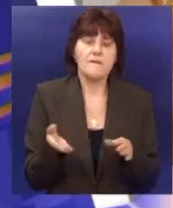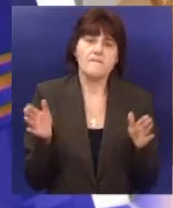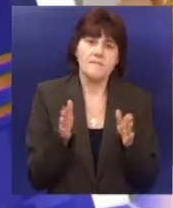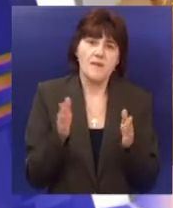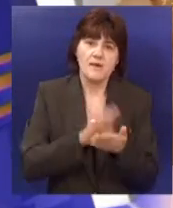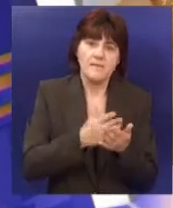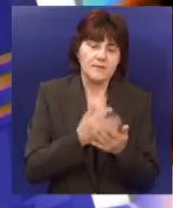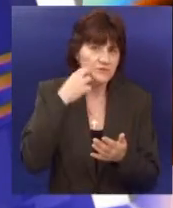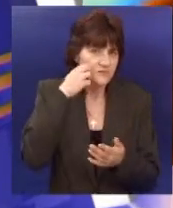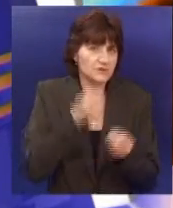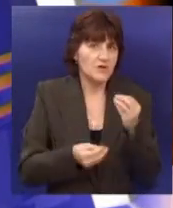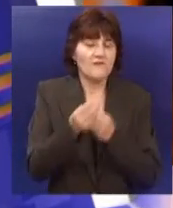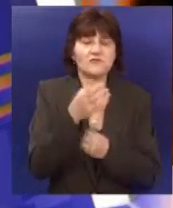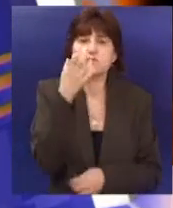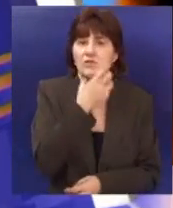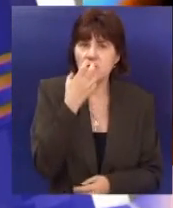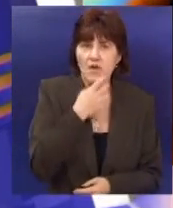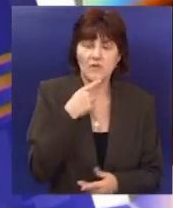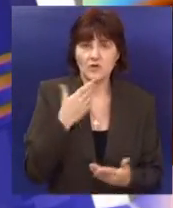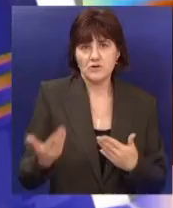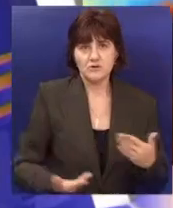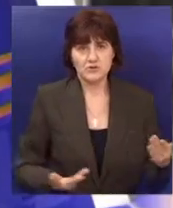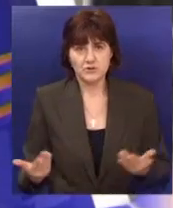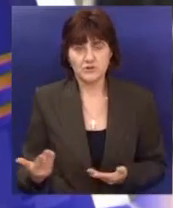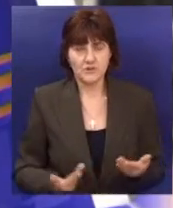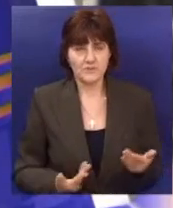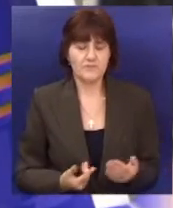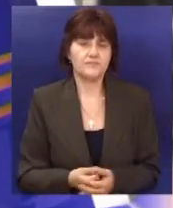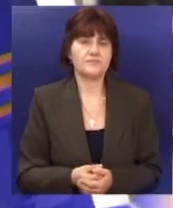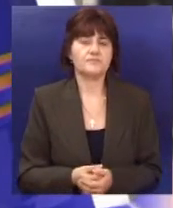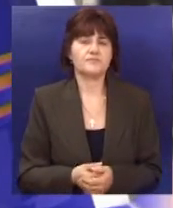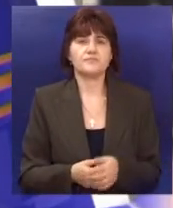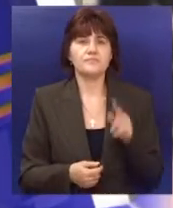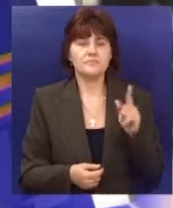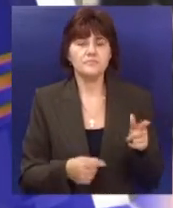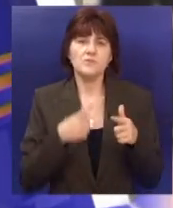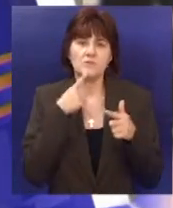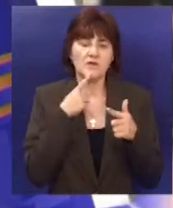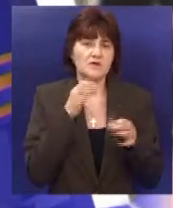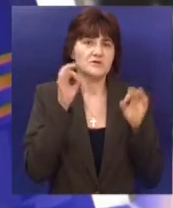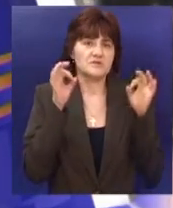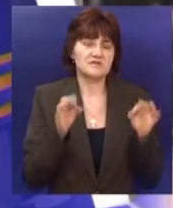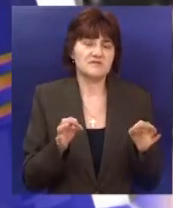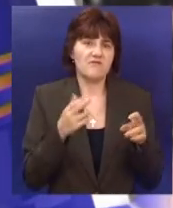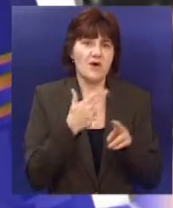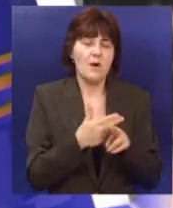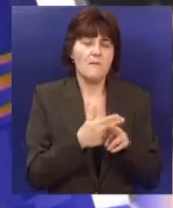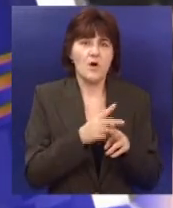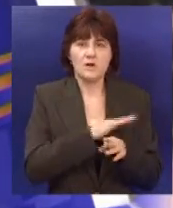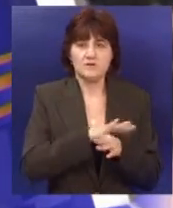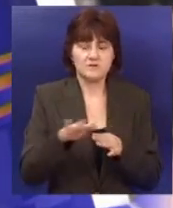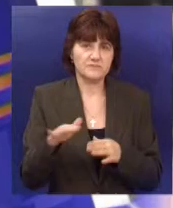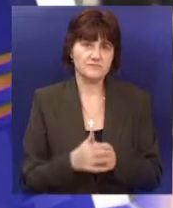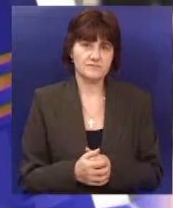pečenja, više jabuka, malo manje stresa, više šetnje po prirodi. Neki su od univerzalnih saveta za prevenciju svake bolesti, pa